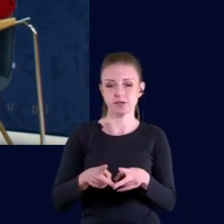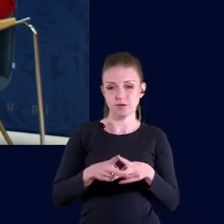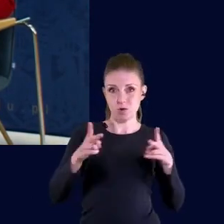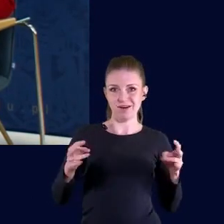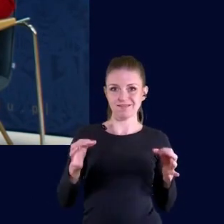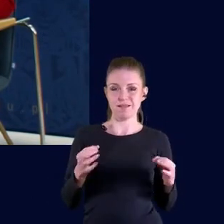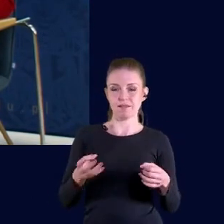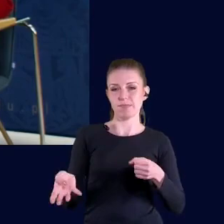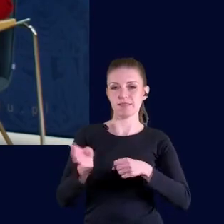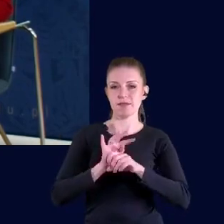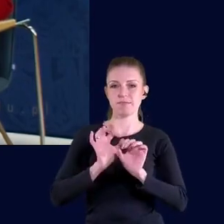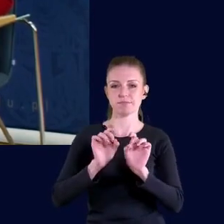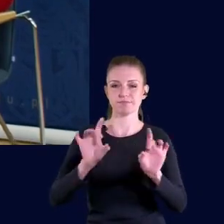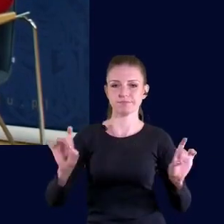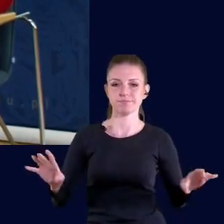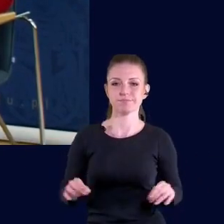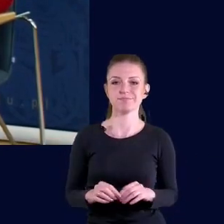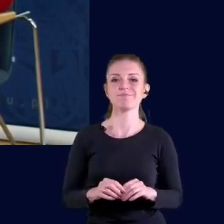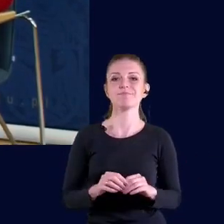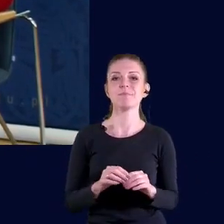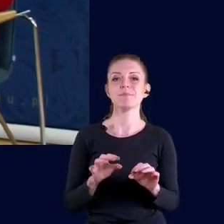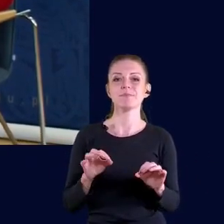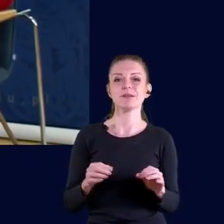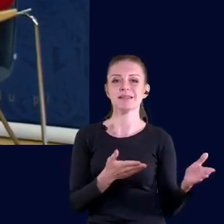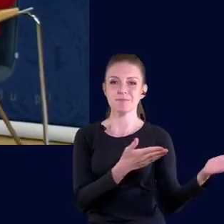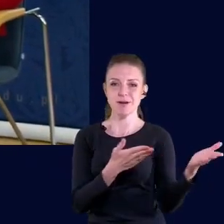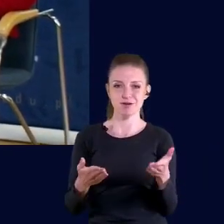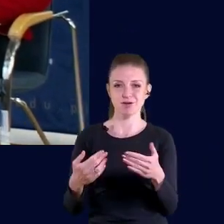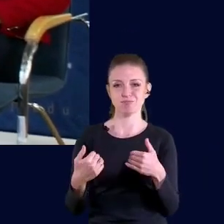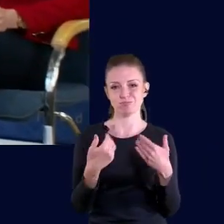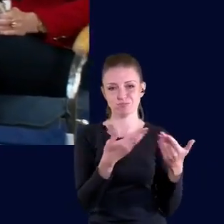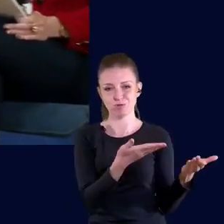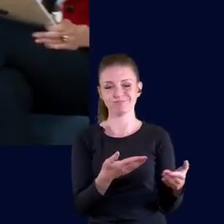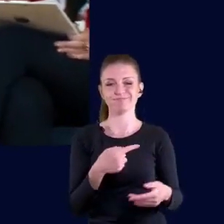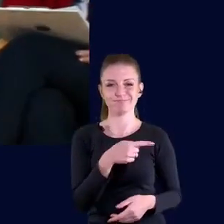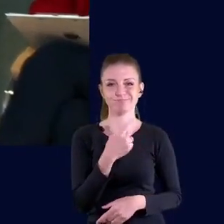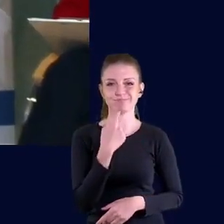pandemii Pani Joanno zapraszam oddaję głos